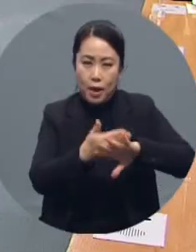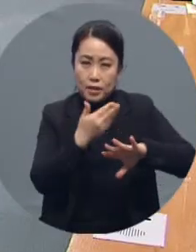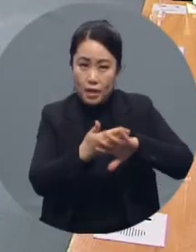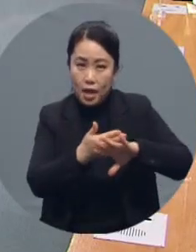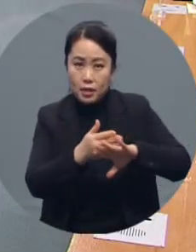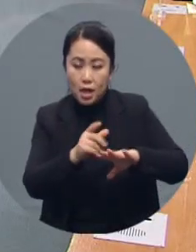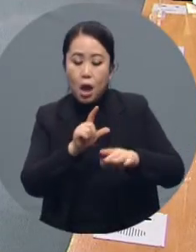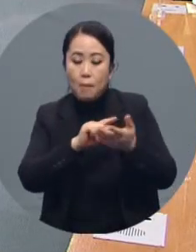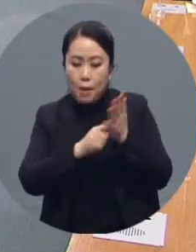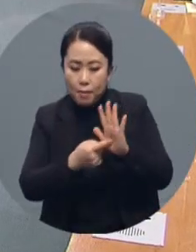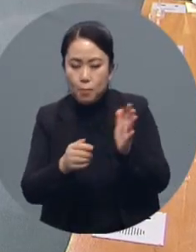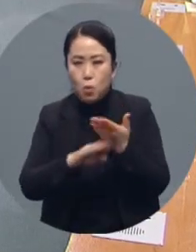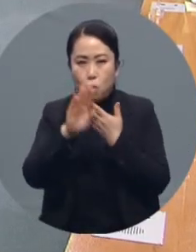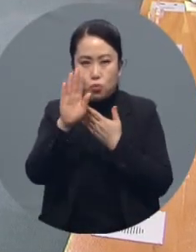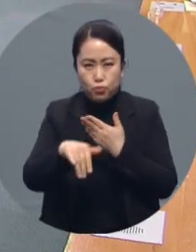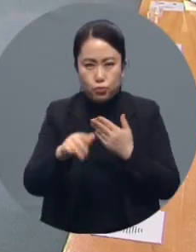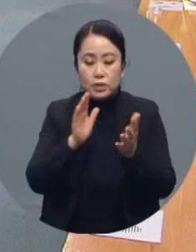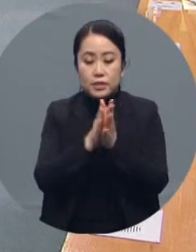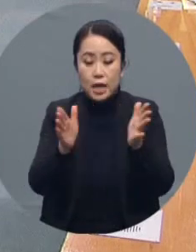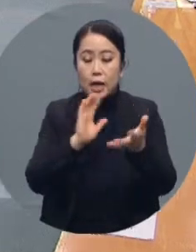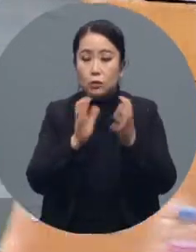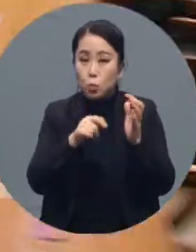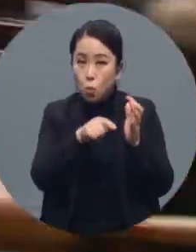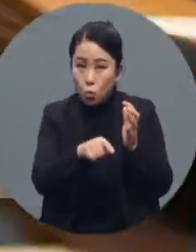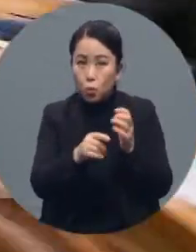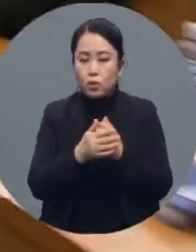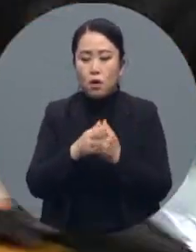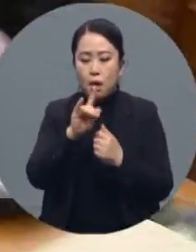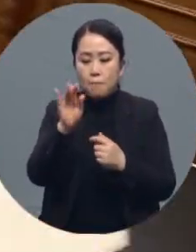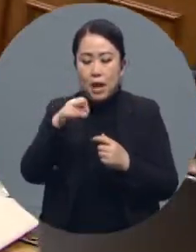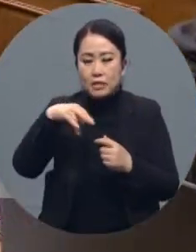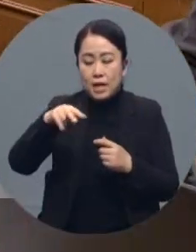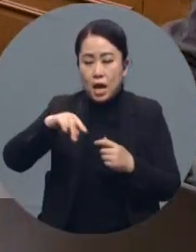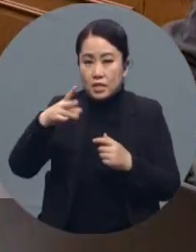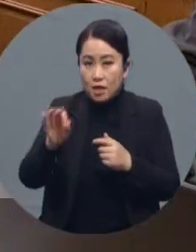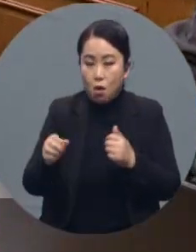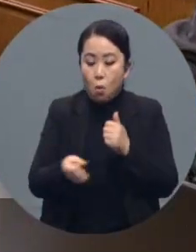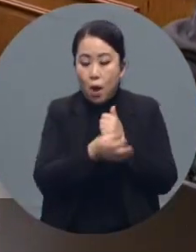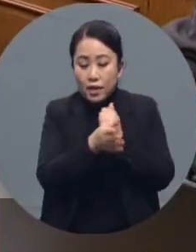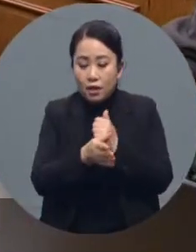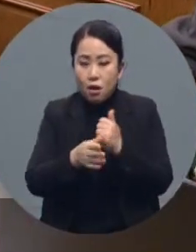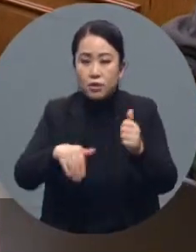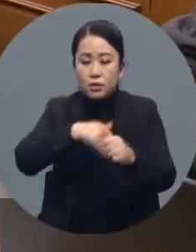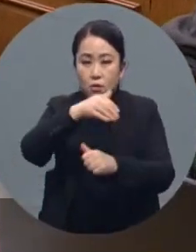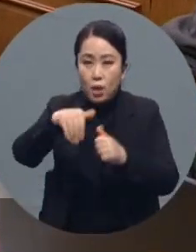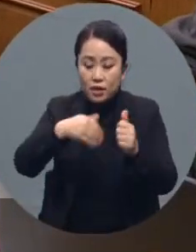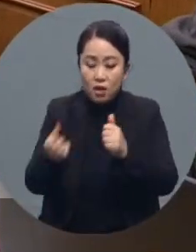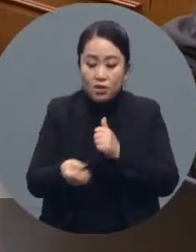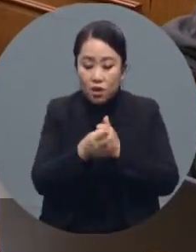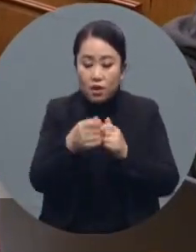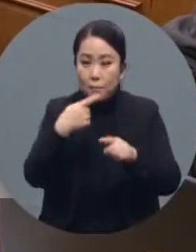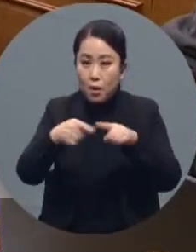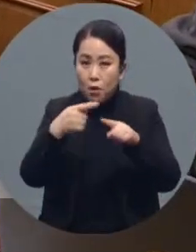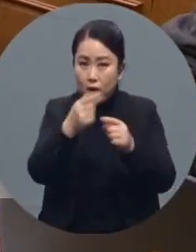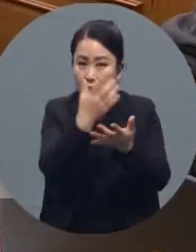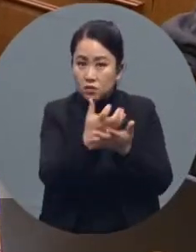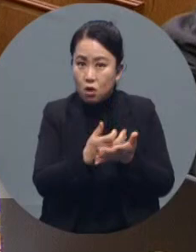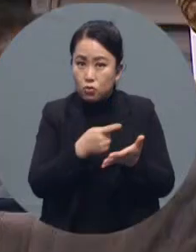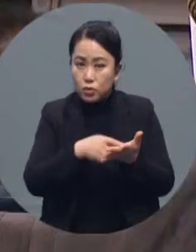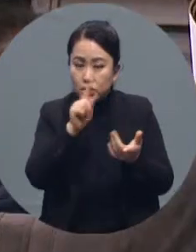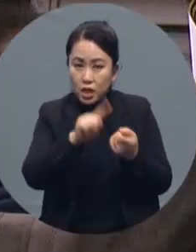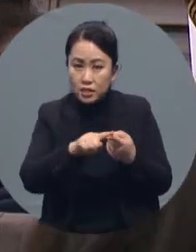시작된 토론. 공청회 절차가 진행 중인 방사성 환경영향평가서를 두고 찬반 양측의 논쟁이